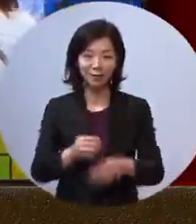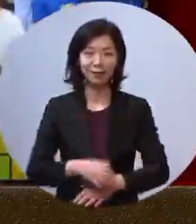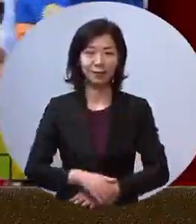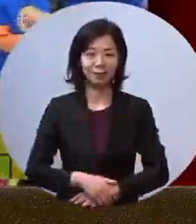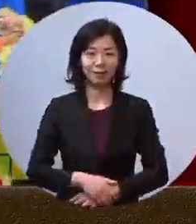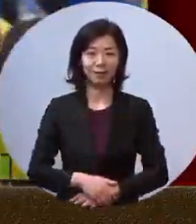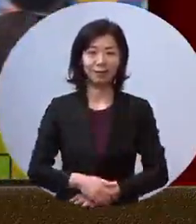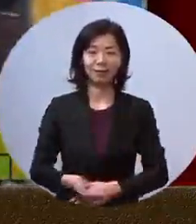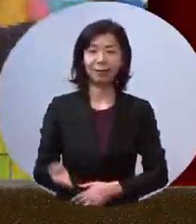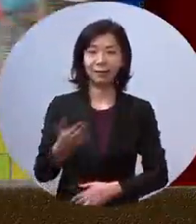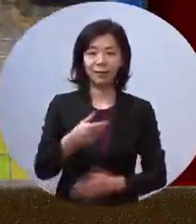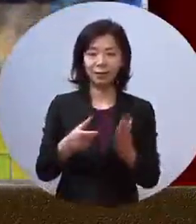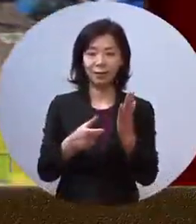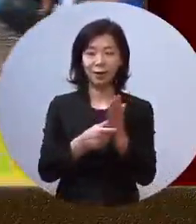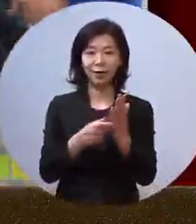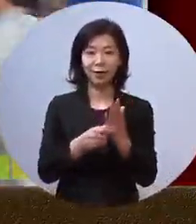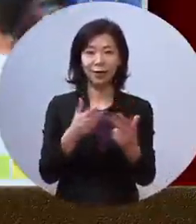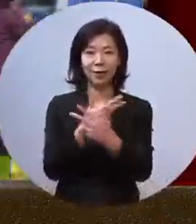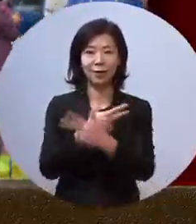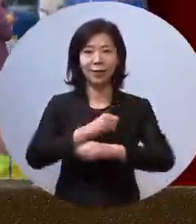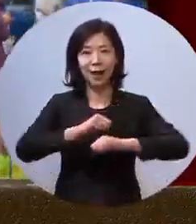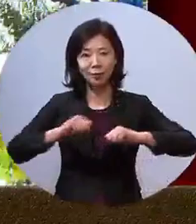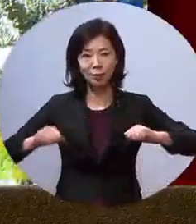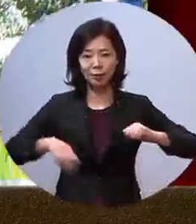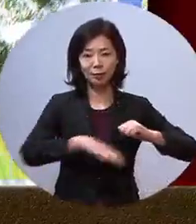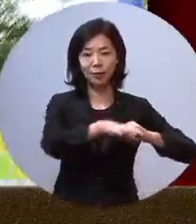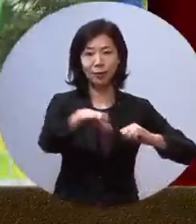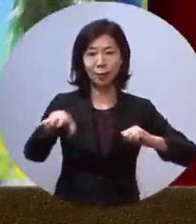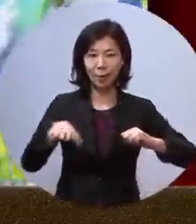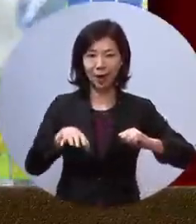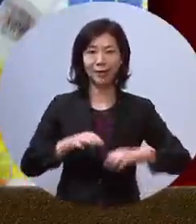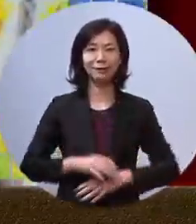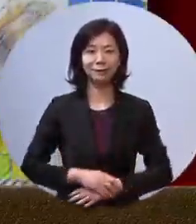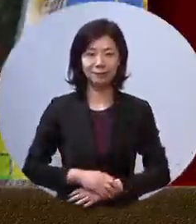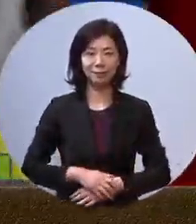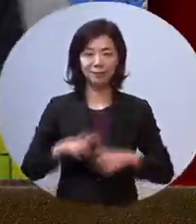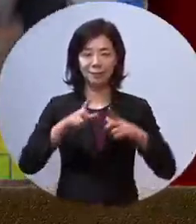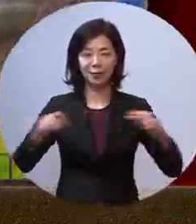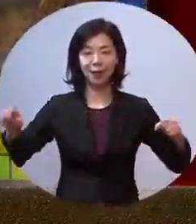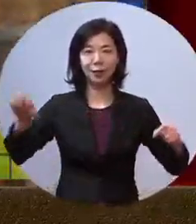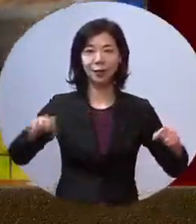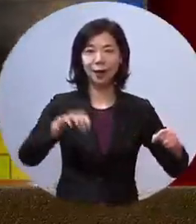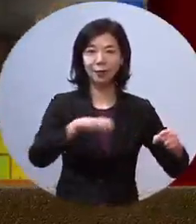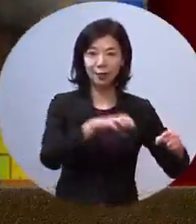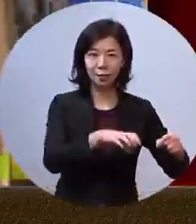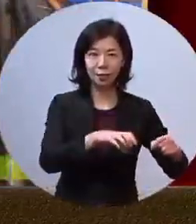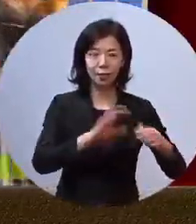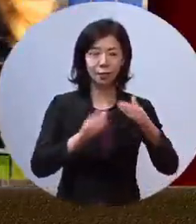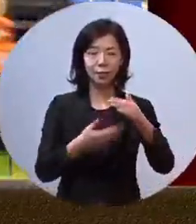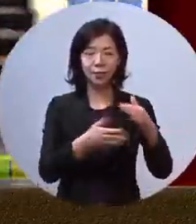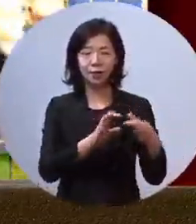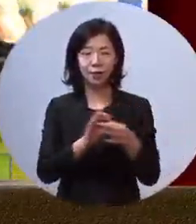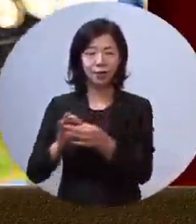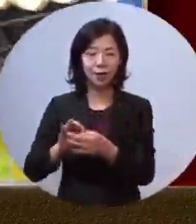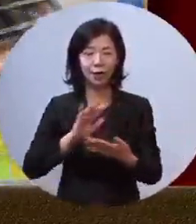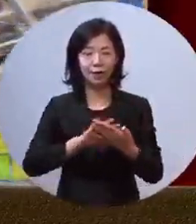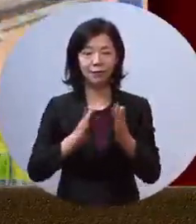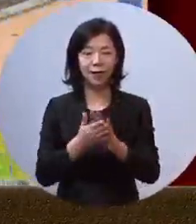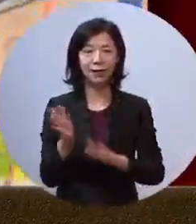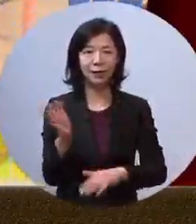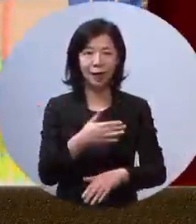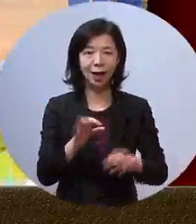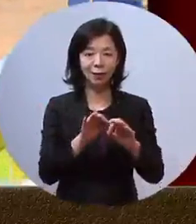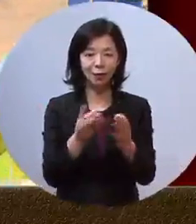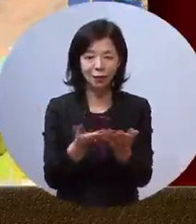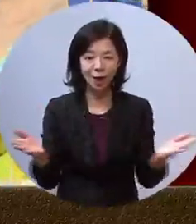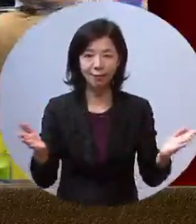続いて駅北口サンパール広場では、全国各地の藤沢にゆかりある町のブースが出展、グ